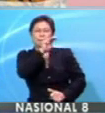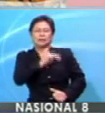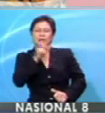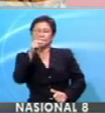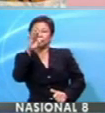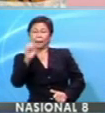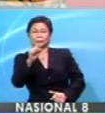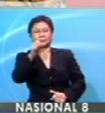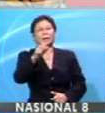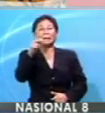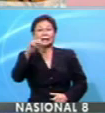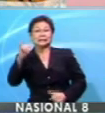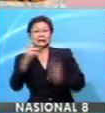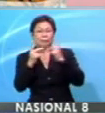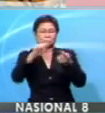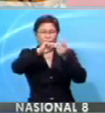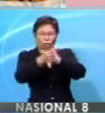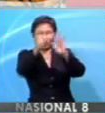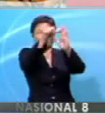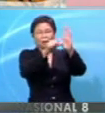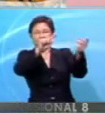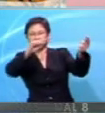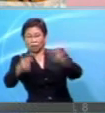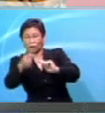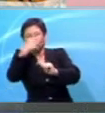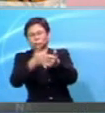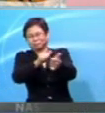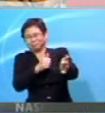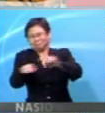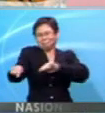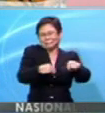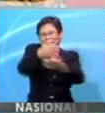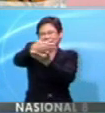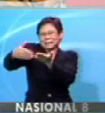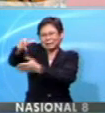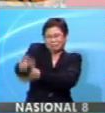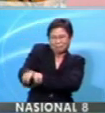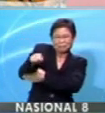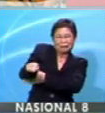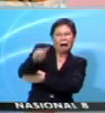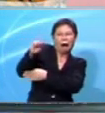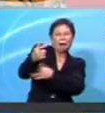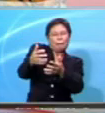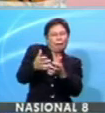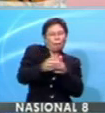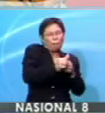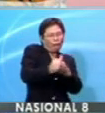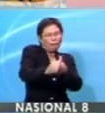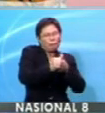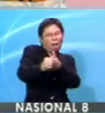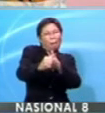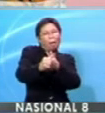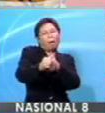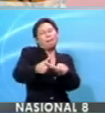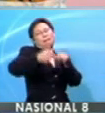sukan Khairi Jamaluddin berkata pindaan ini dibuat untuk mengelak tindakan sesetengah pihak yang hanya mahu memimpin persatuan